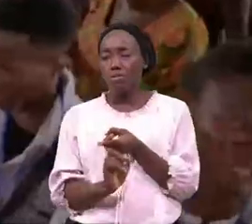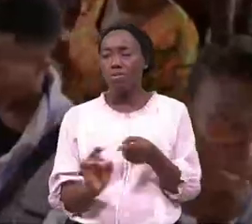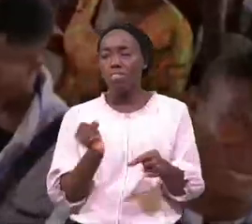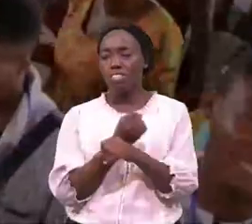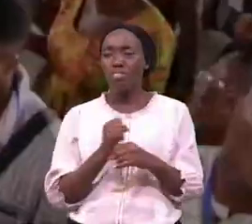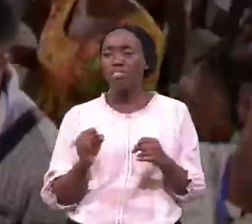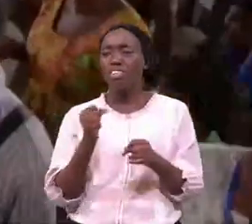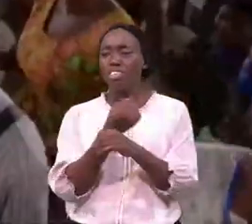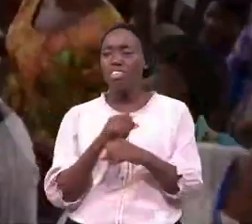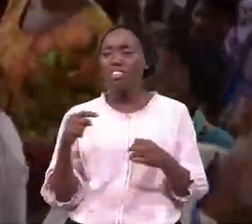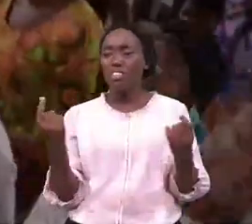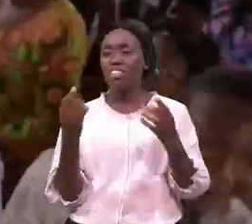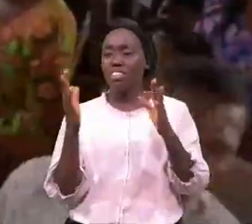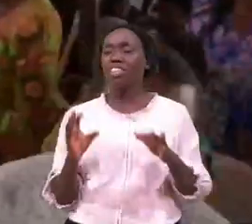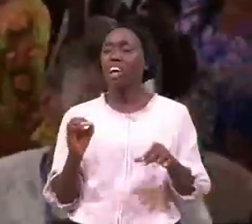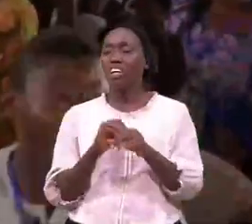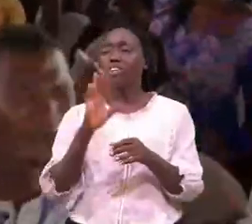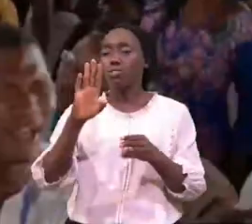Il va sauver les pécheurs de ta communauté.